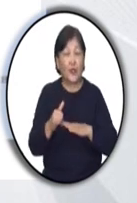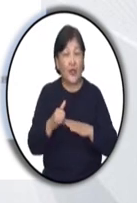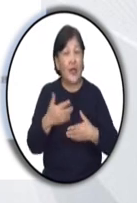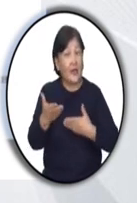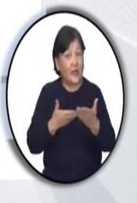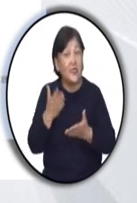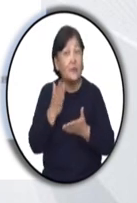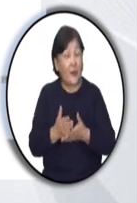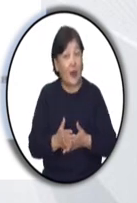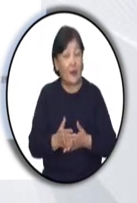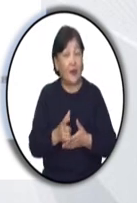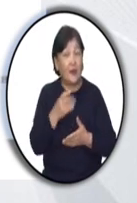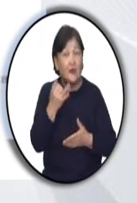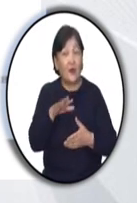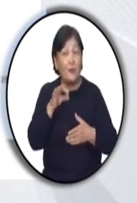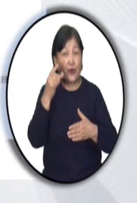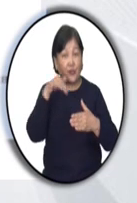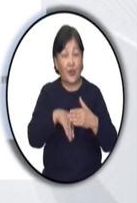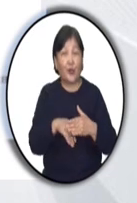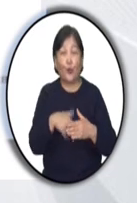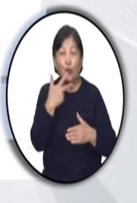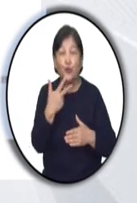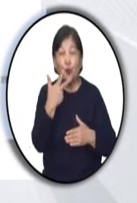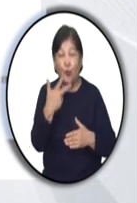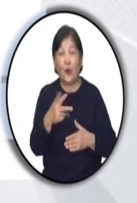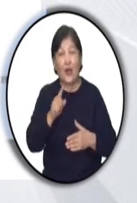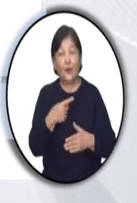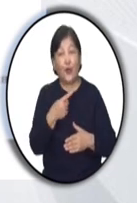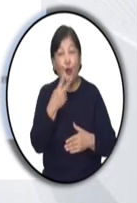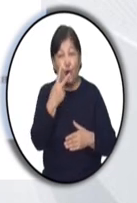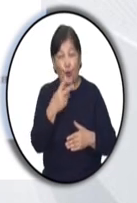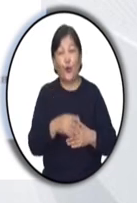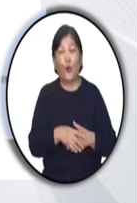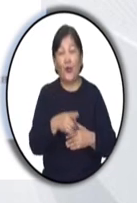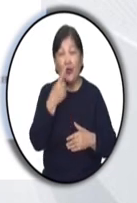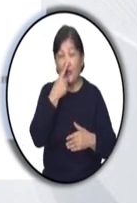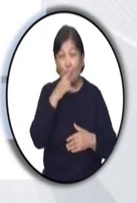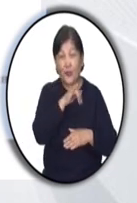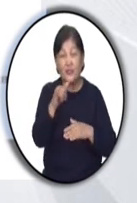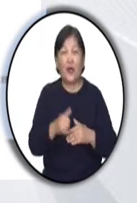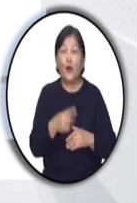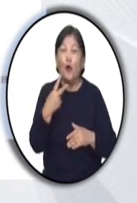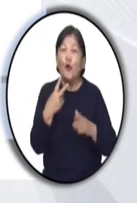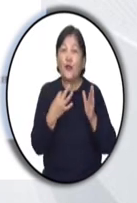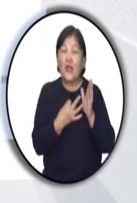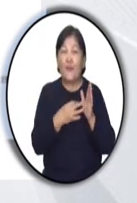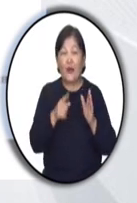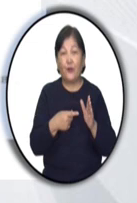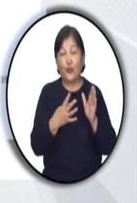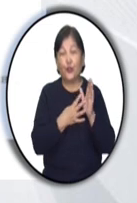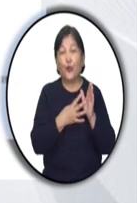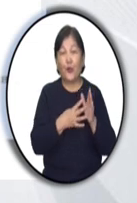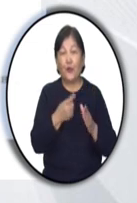улсуудтай хийсэн байна. Харин импортын 33.2% бүгд найрамдахтад улстай.